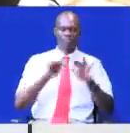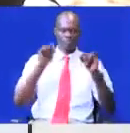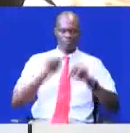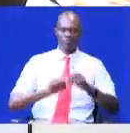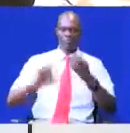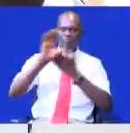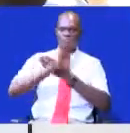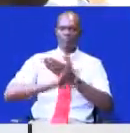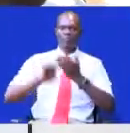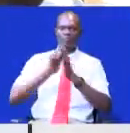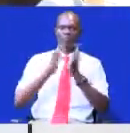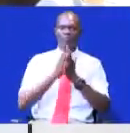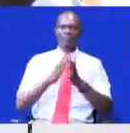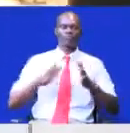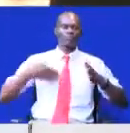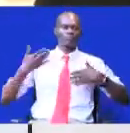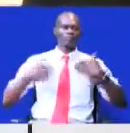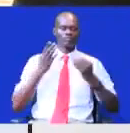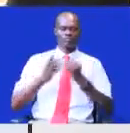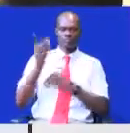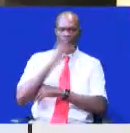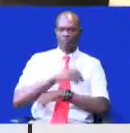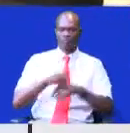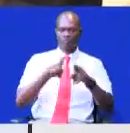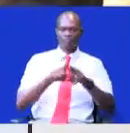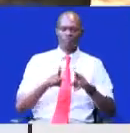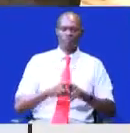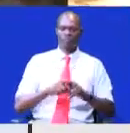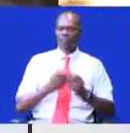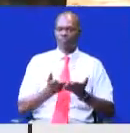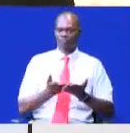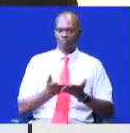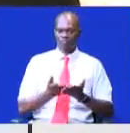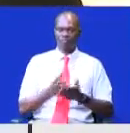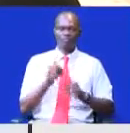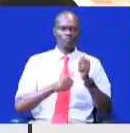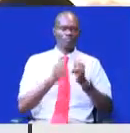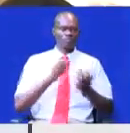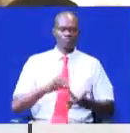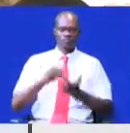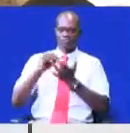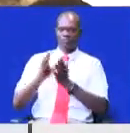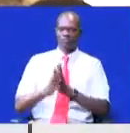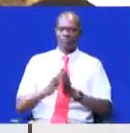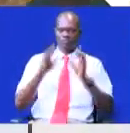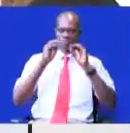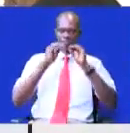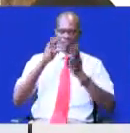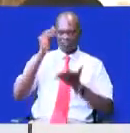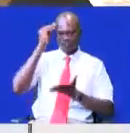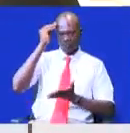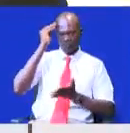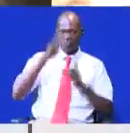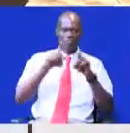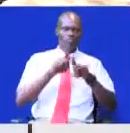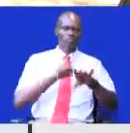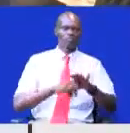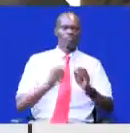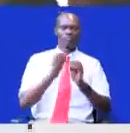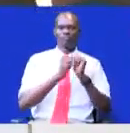mangima, kawuono bedo kod mor odiochieng' eri maket kod maendi, mabende gidhialo wechego eko mag somo, kanyakla